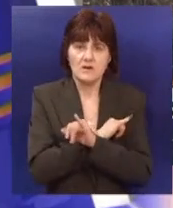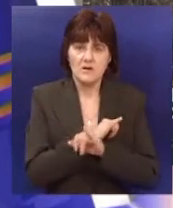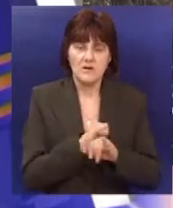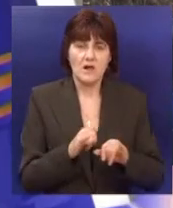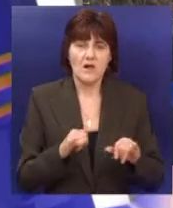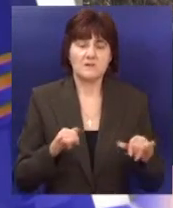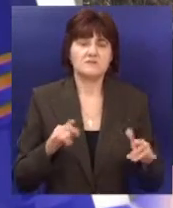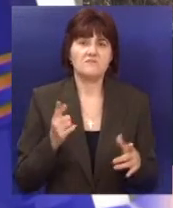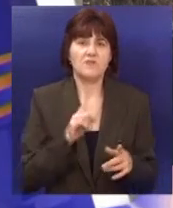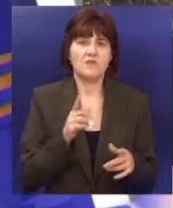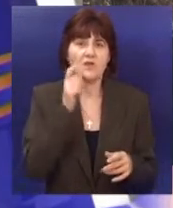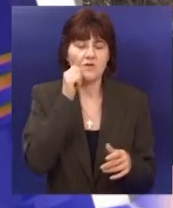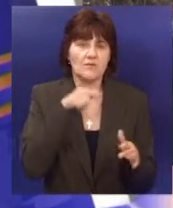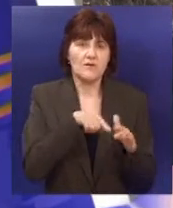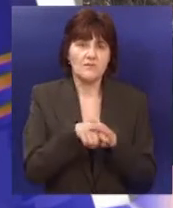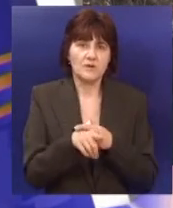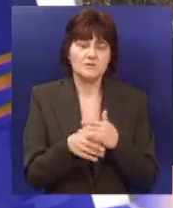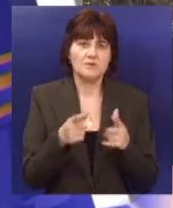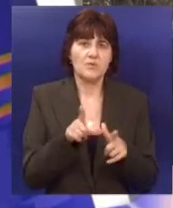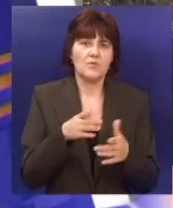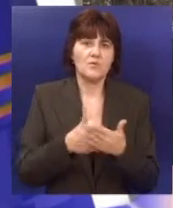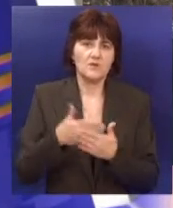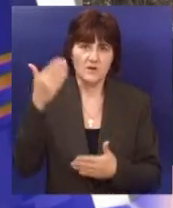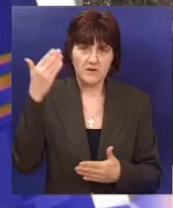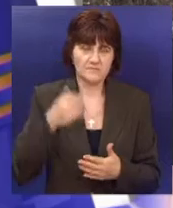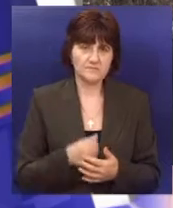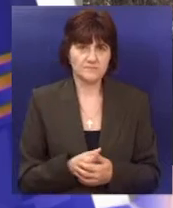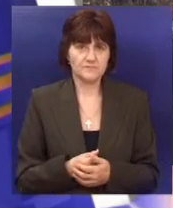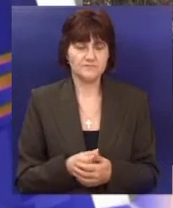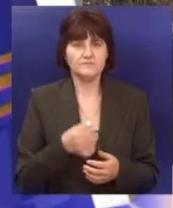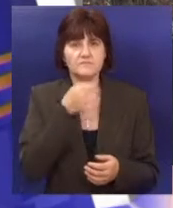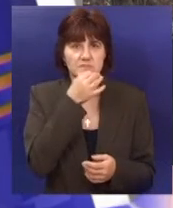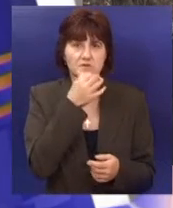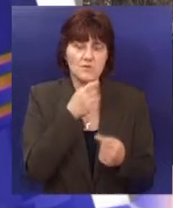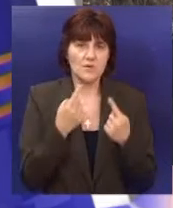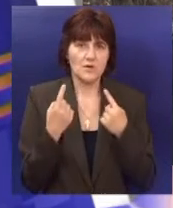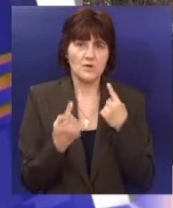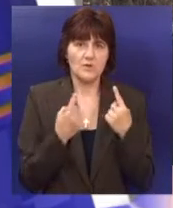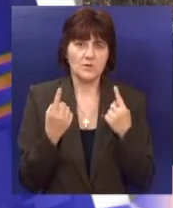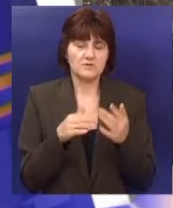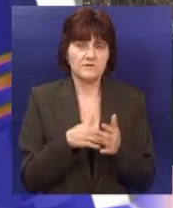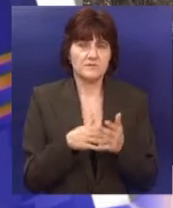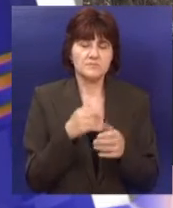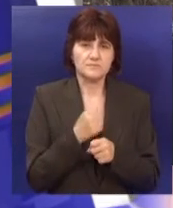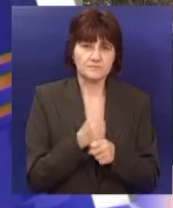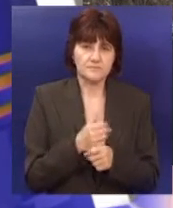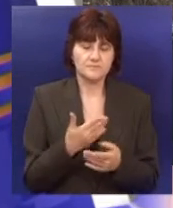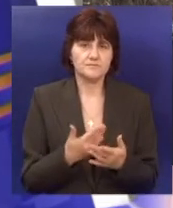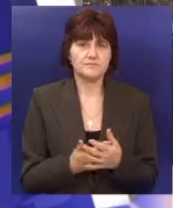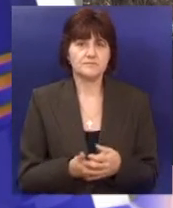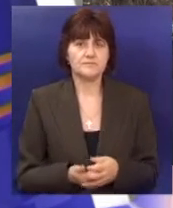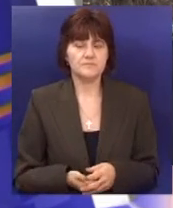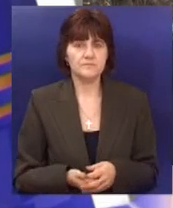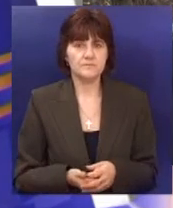relativno izuzetno visok stepen opremljenosti i na neki način stvaramo uslove za ostanak mladih ljudi na selu